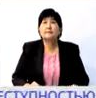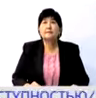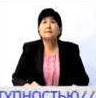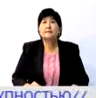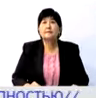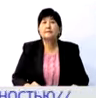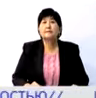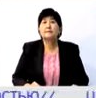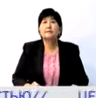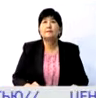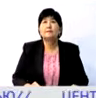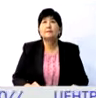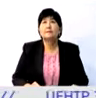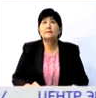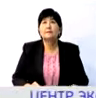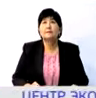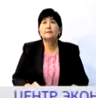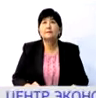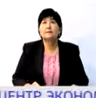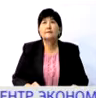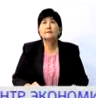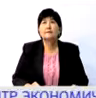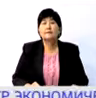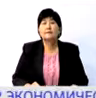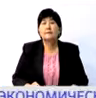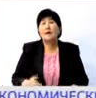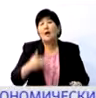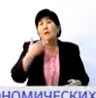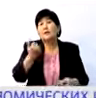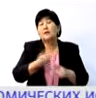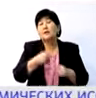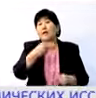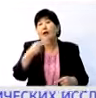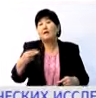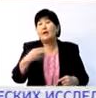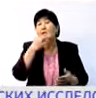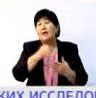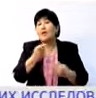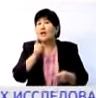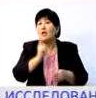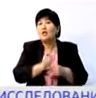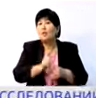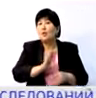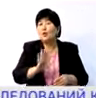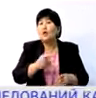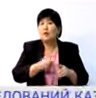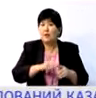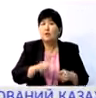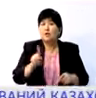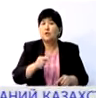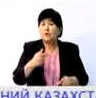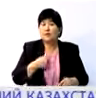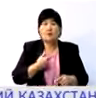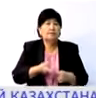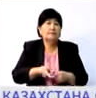Евгений Георгиевич Турабаев, несите предложение по его ответственности. Уже не предупреждение, потому что меня